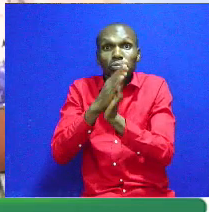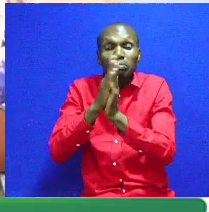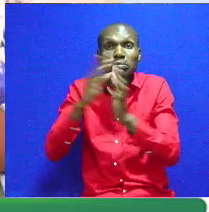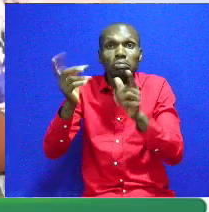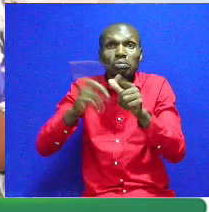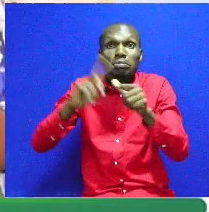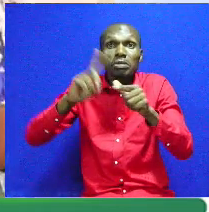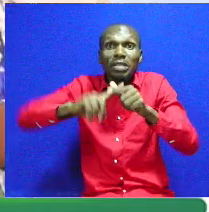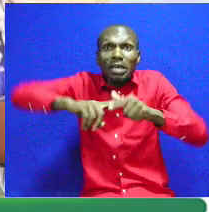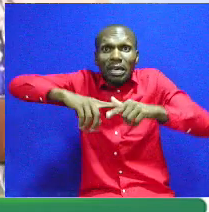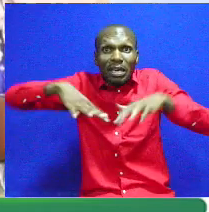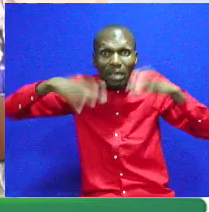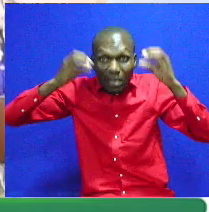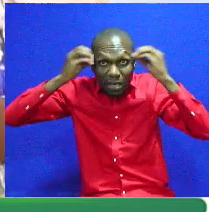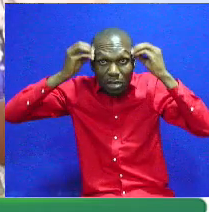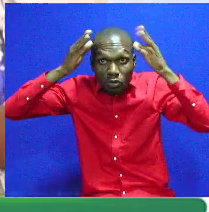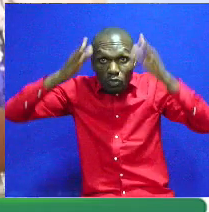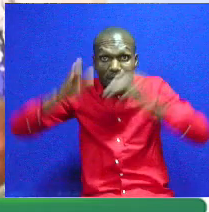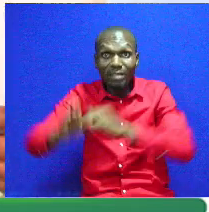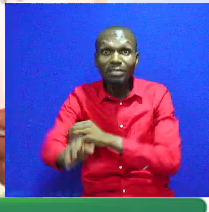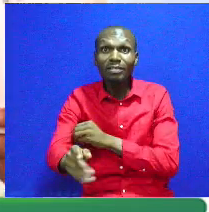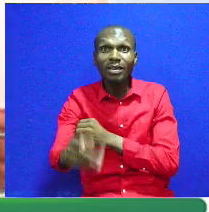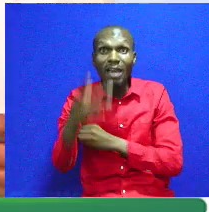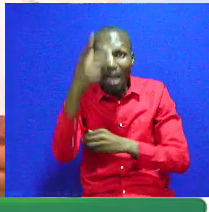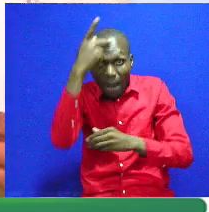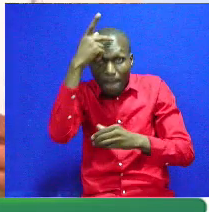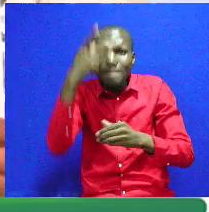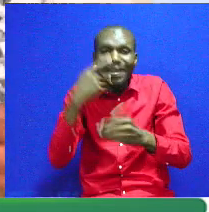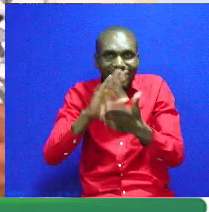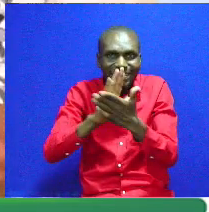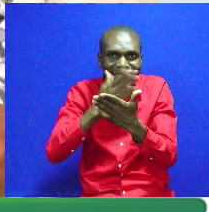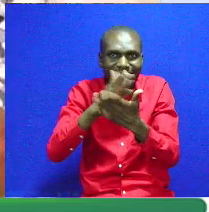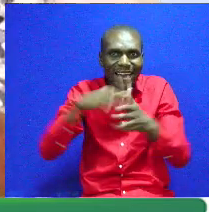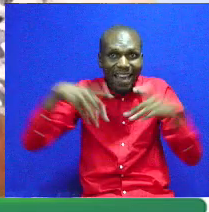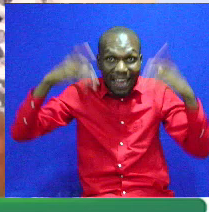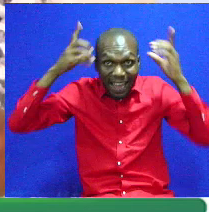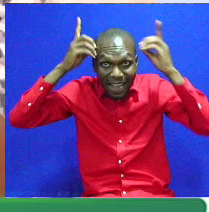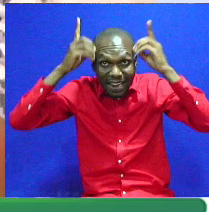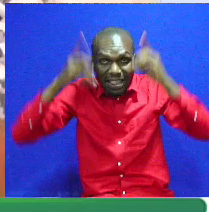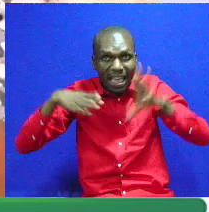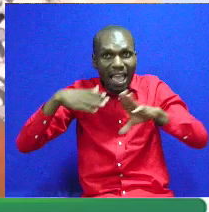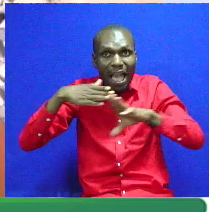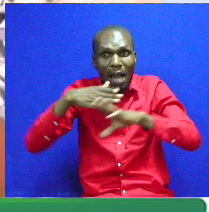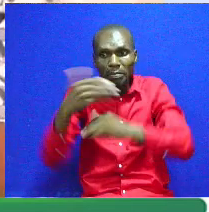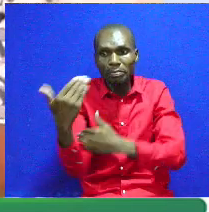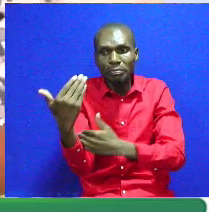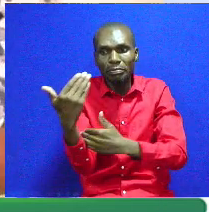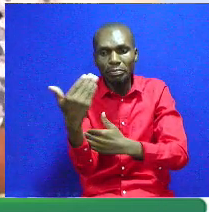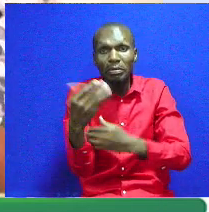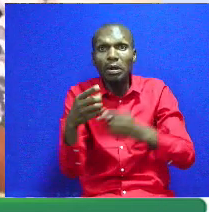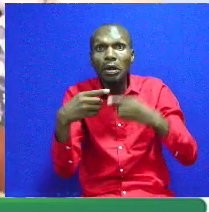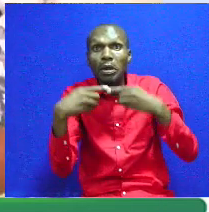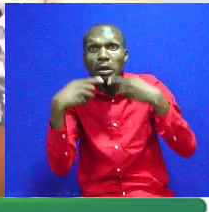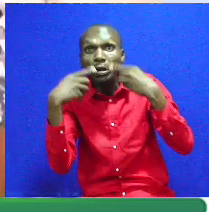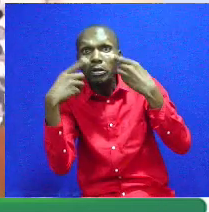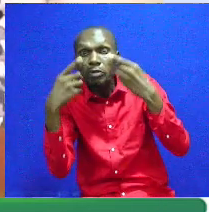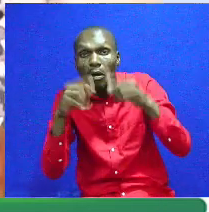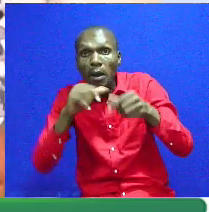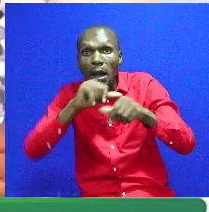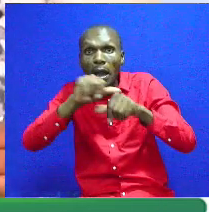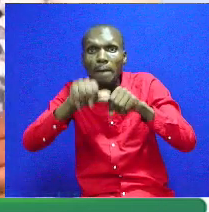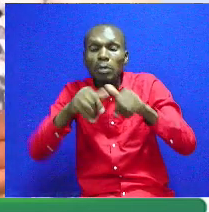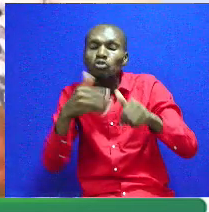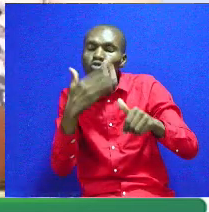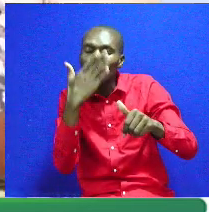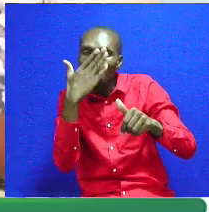Aborokiwa mo na waibuli ni go bagenrete kuruwa ibirengere biyabo ekero keliyaba na bagenrete kumanyigwa igoro eje